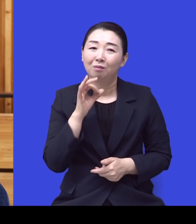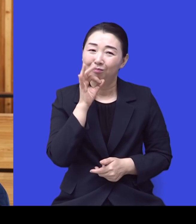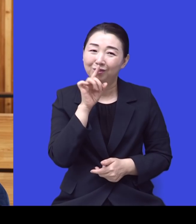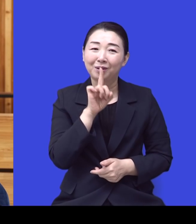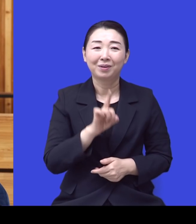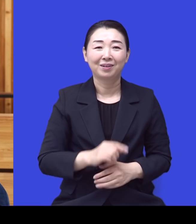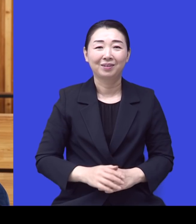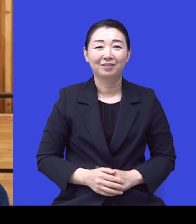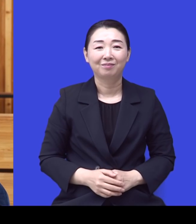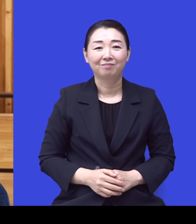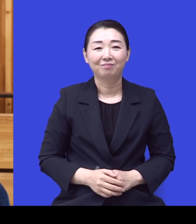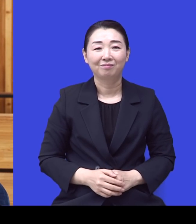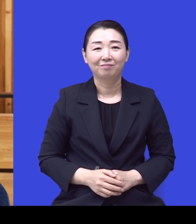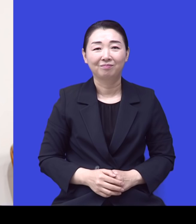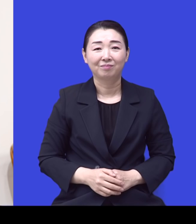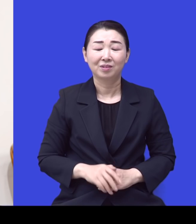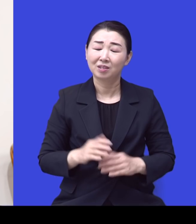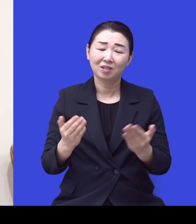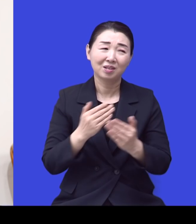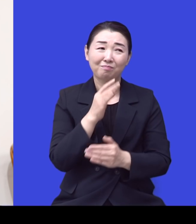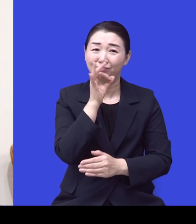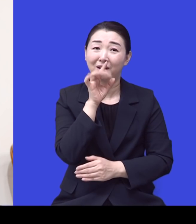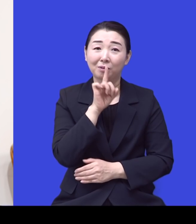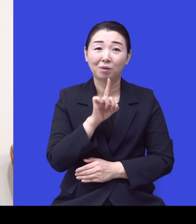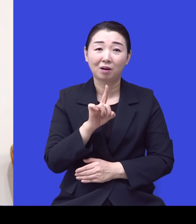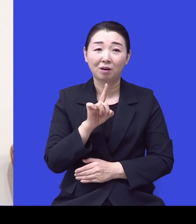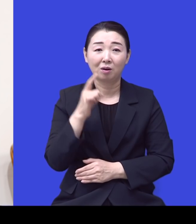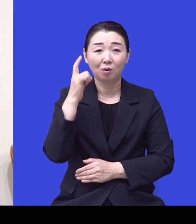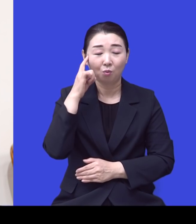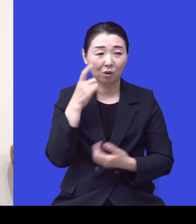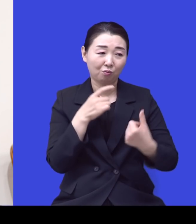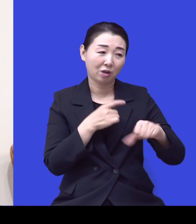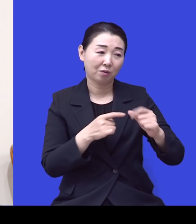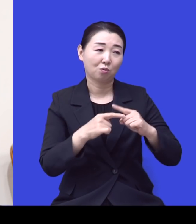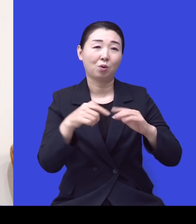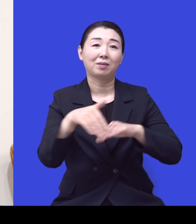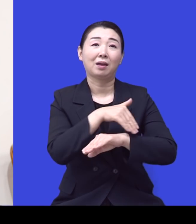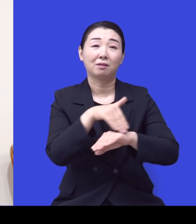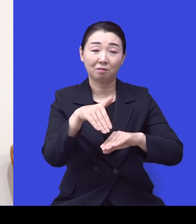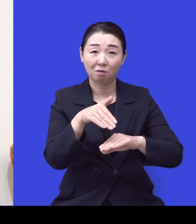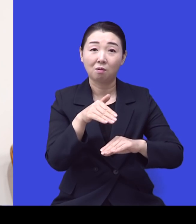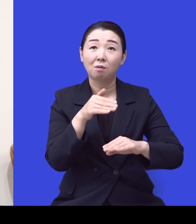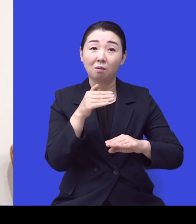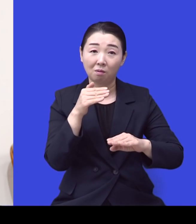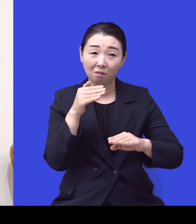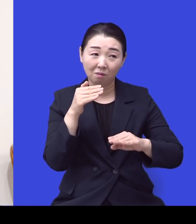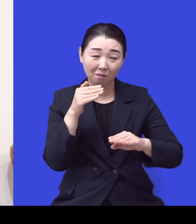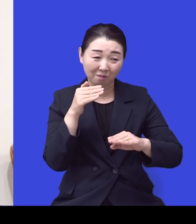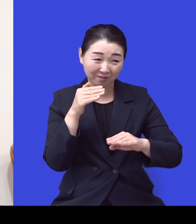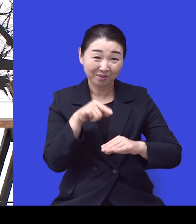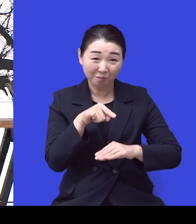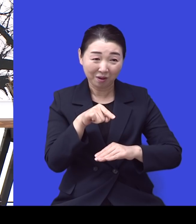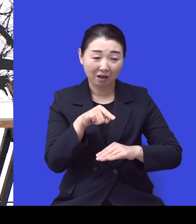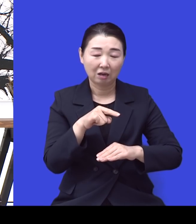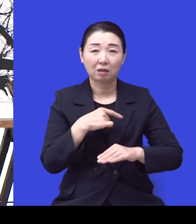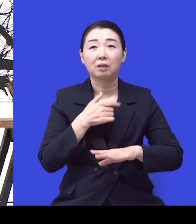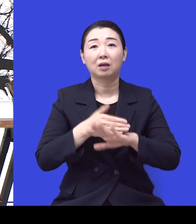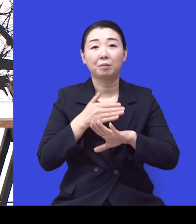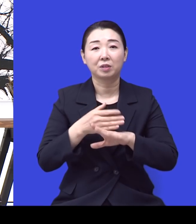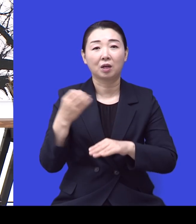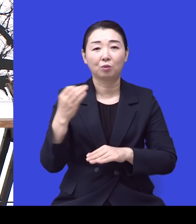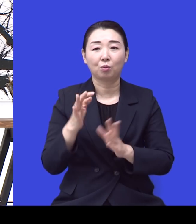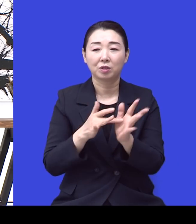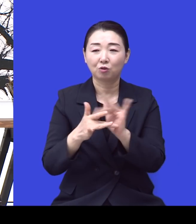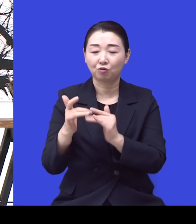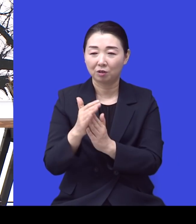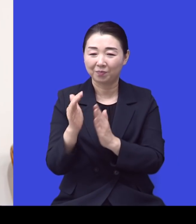예. 이거는 있을 수가 없다. 아. 그냥 이 아이가 교회 다니는 것만으로도 저는 감지덕지하고 예. 우리가 예수님 믿는